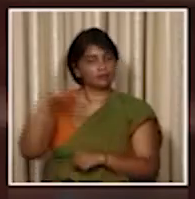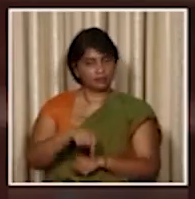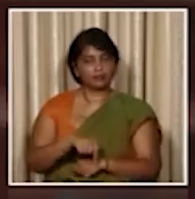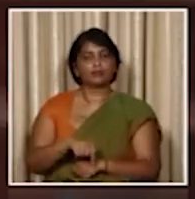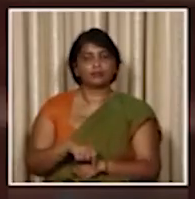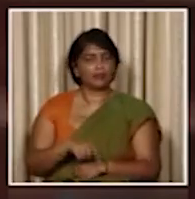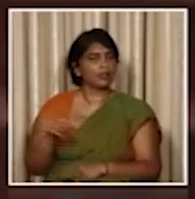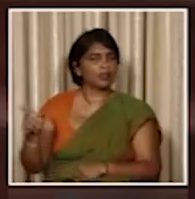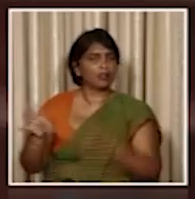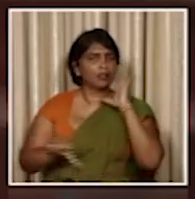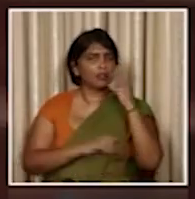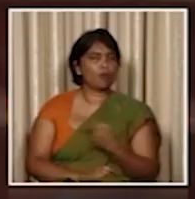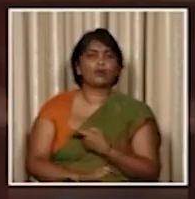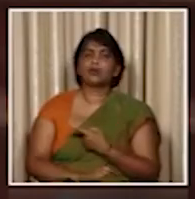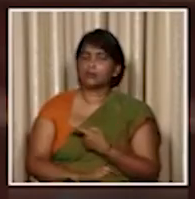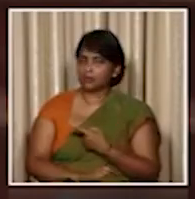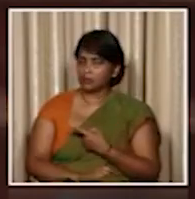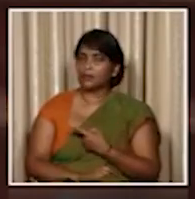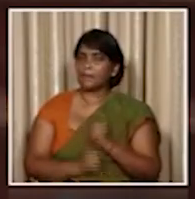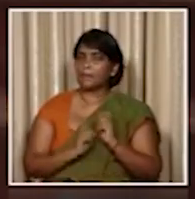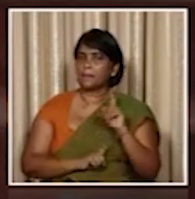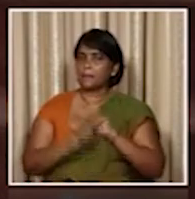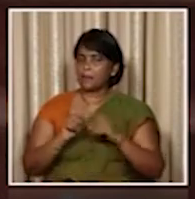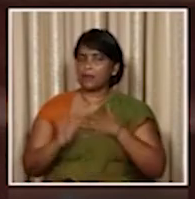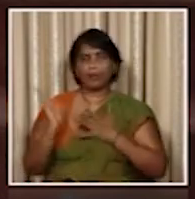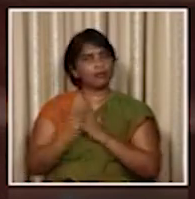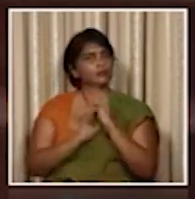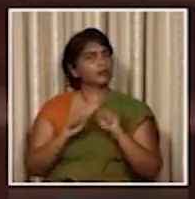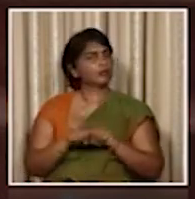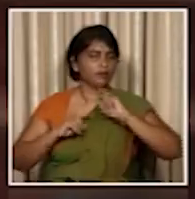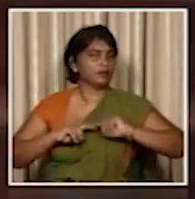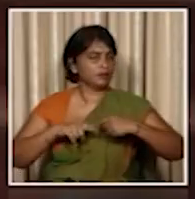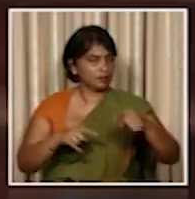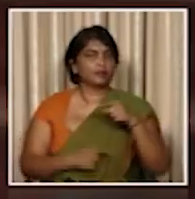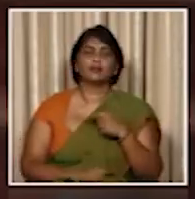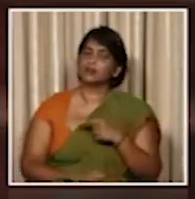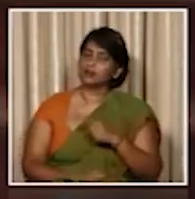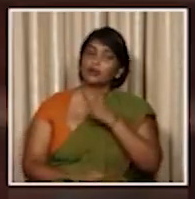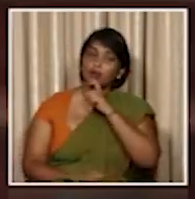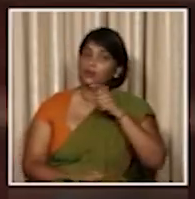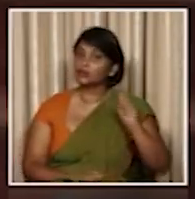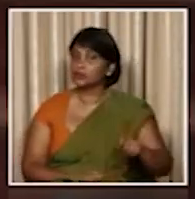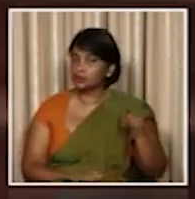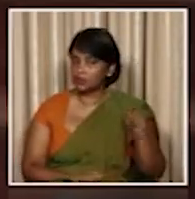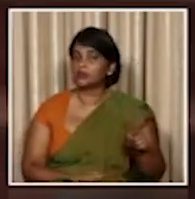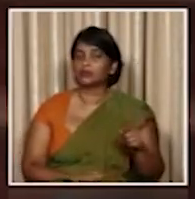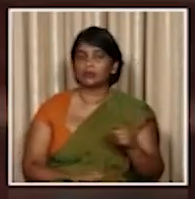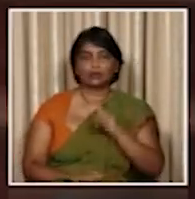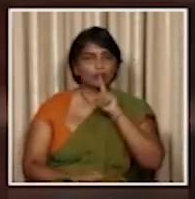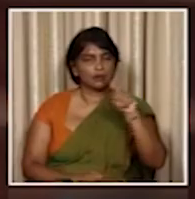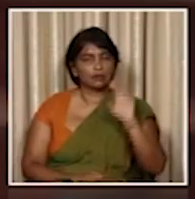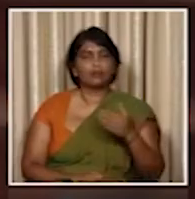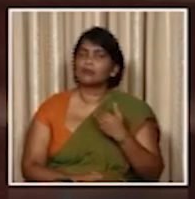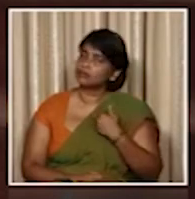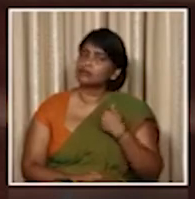මෙතුමා කොහොමද මේ තොරතුරු දැනගත්තේ කියන එක මේ පාර්ලිමේන්තුවේ මගේ වරප්‍රසාද කඩේම සම්බන්ධයෙන් කියන එක නඩුවේ විනිසුරුවරු මෙතුමාට කතා කරලාද කියන එක පිළිබඳවත් මම